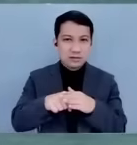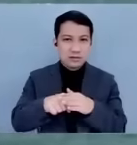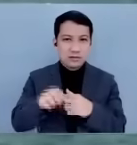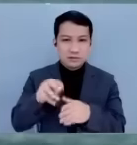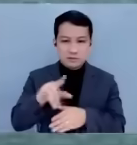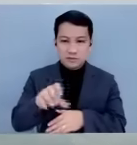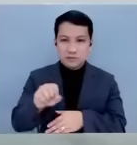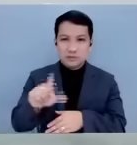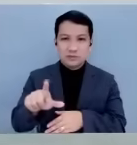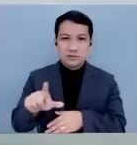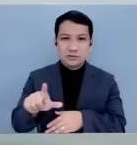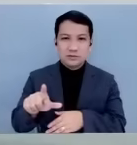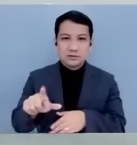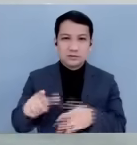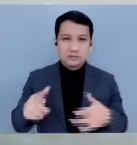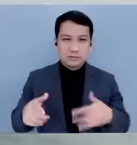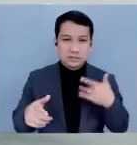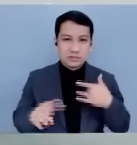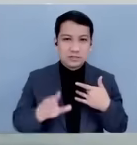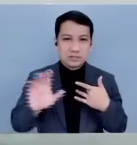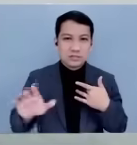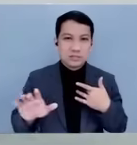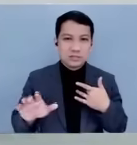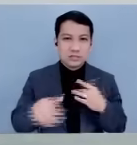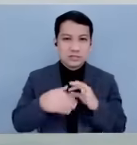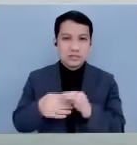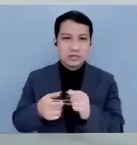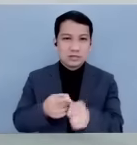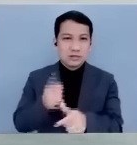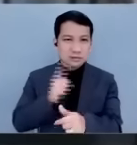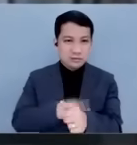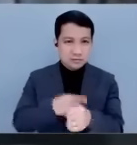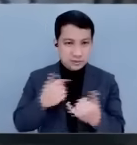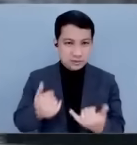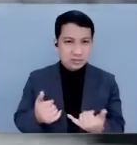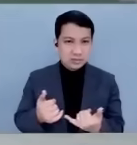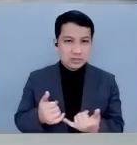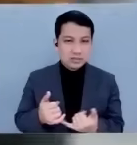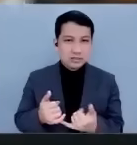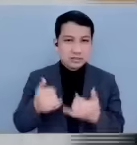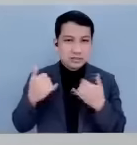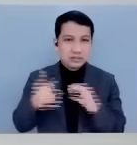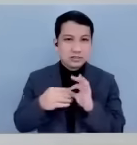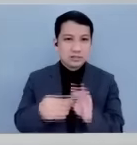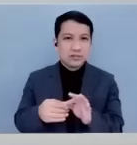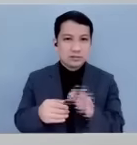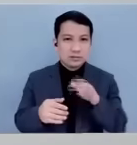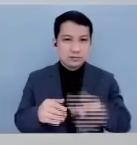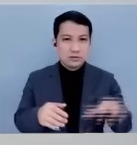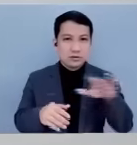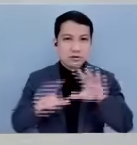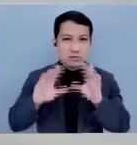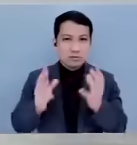superhero ang feels ng mga racer. Ito ang kauna-unahang jet suit race sa buong mundo.